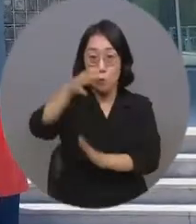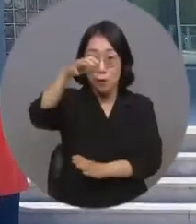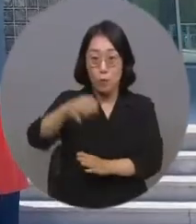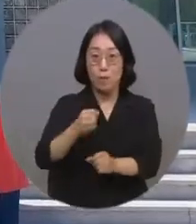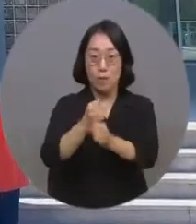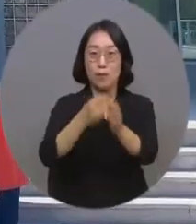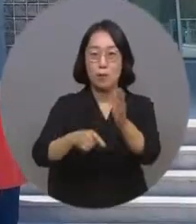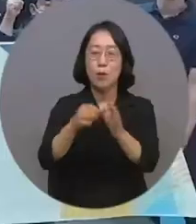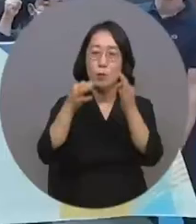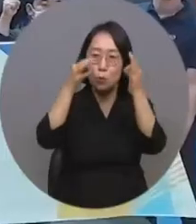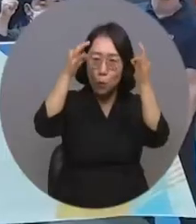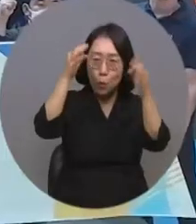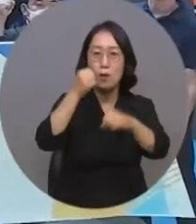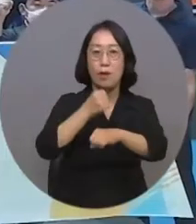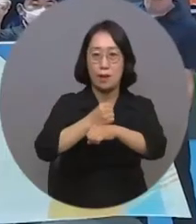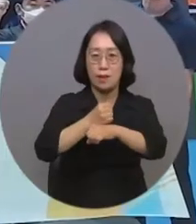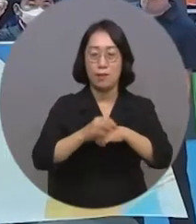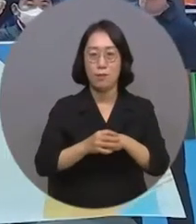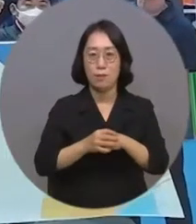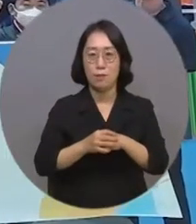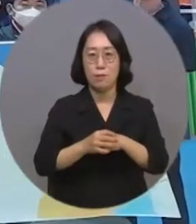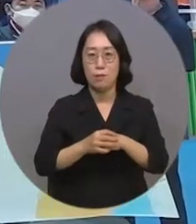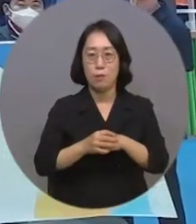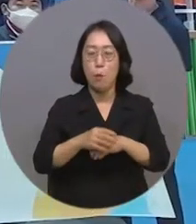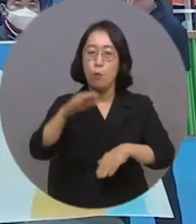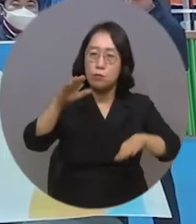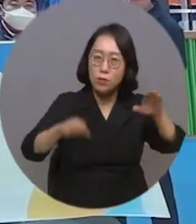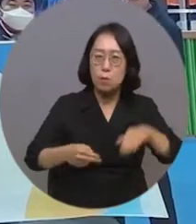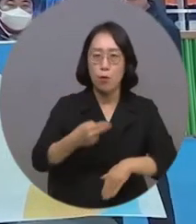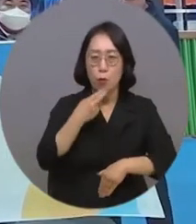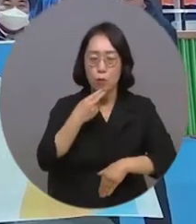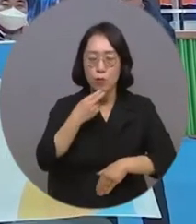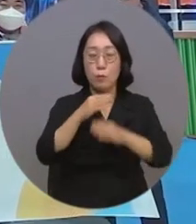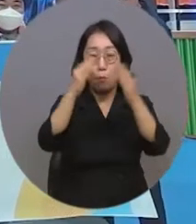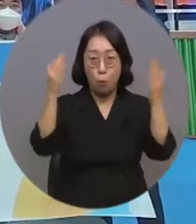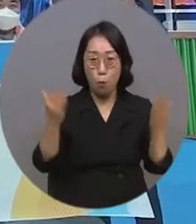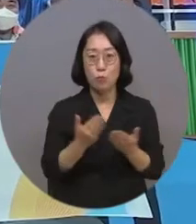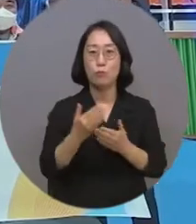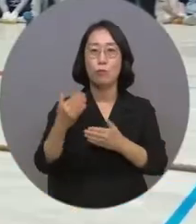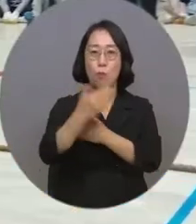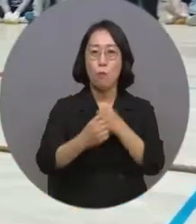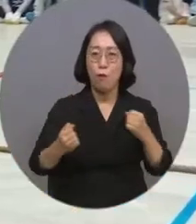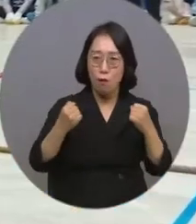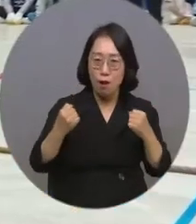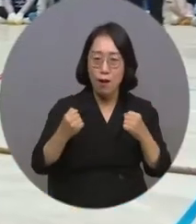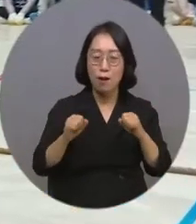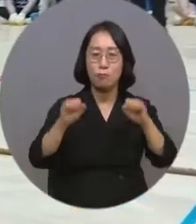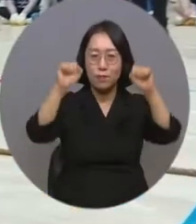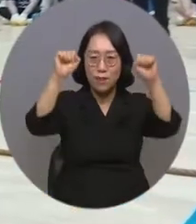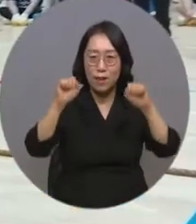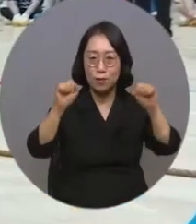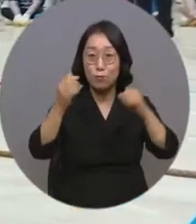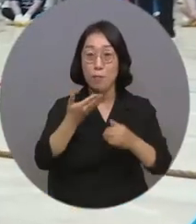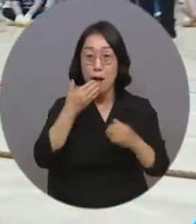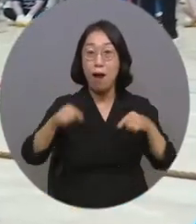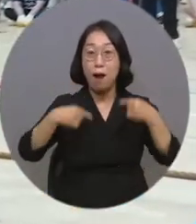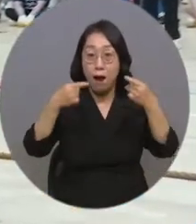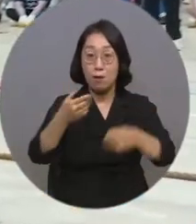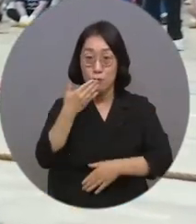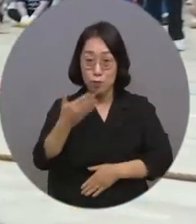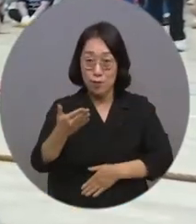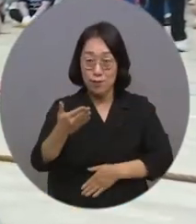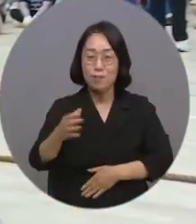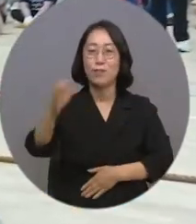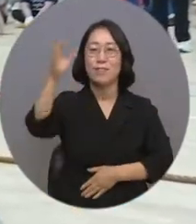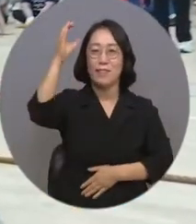최선을 다하겠다고 전해 소수자도 차별과 소외 없이 건강하고 즐거운 체육 생활을 누리는 모습이 이어질